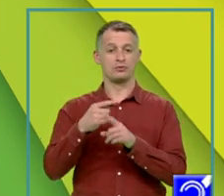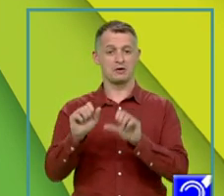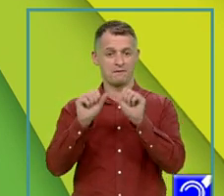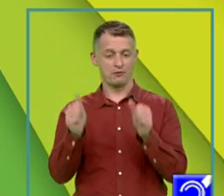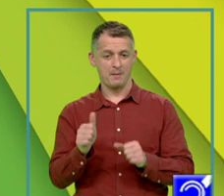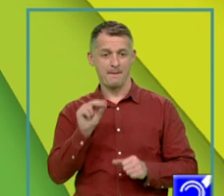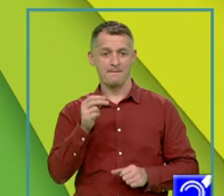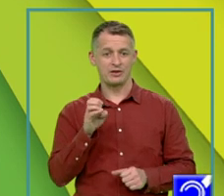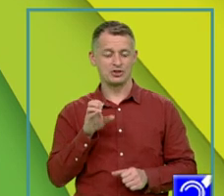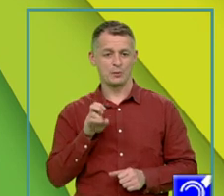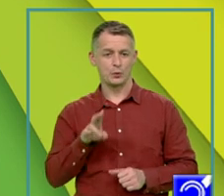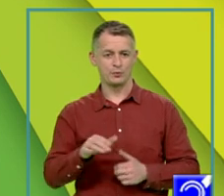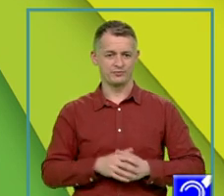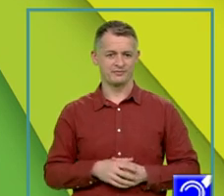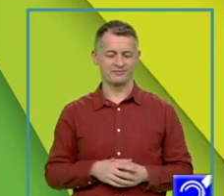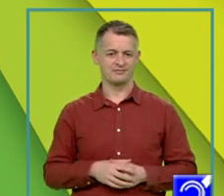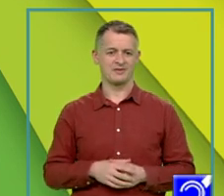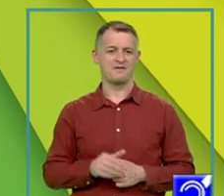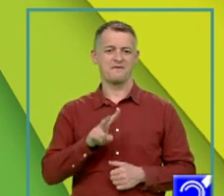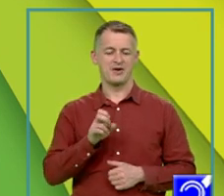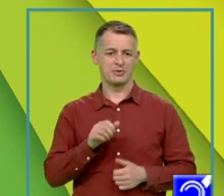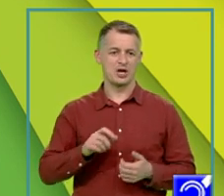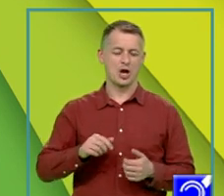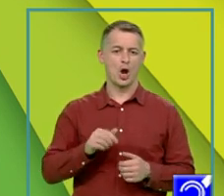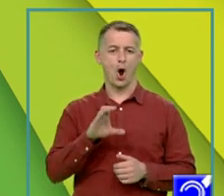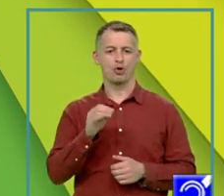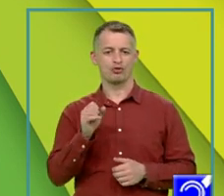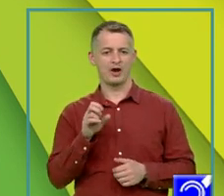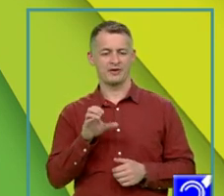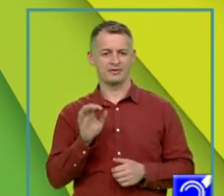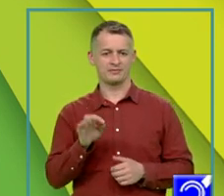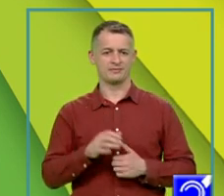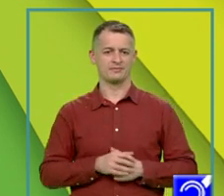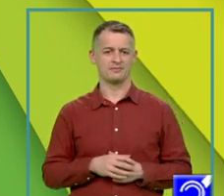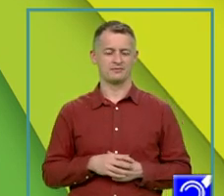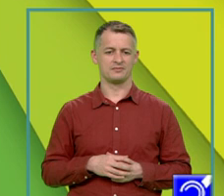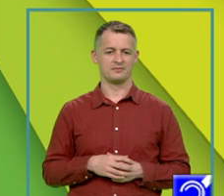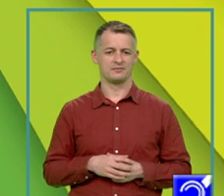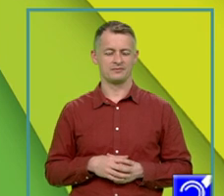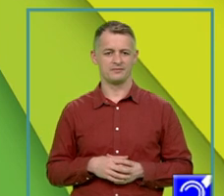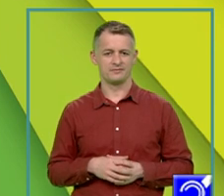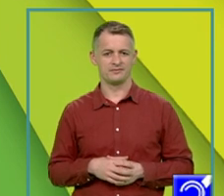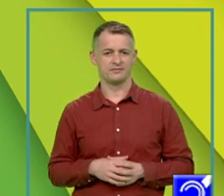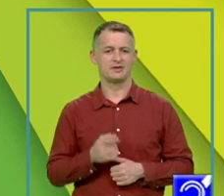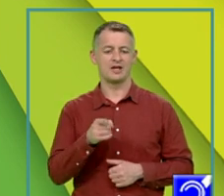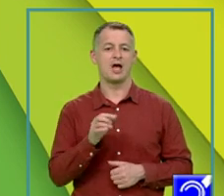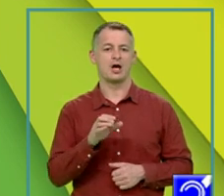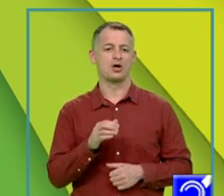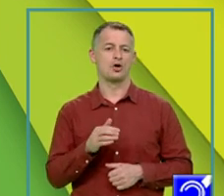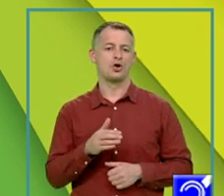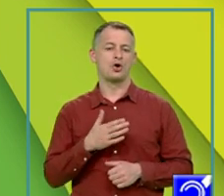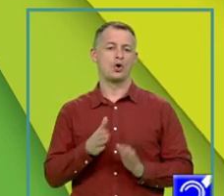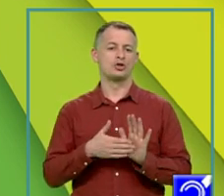forma de participiu a verbului de conjugat la fel ca forma de participiu de la condițional optativ